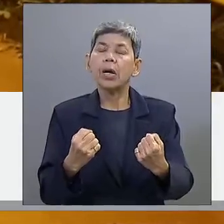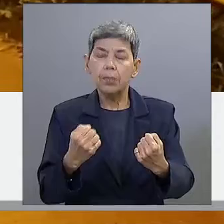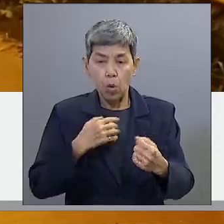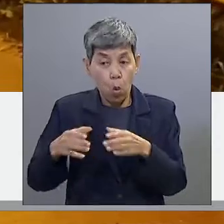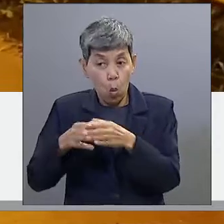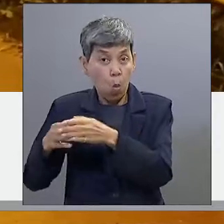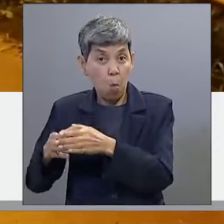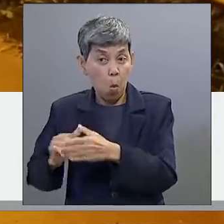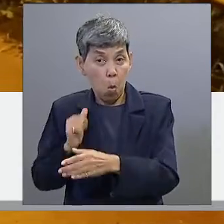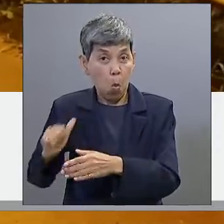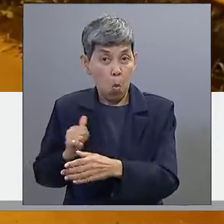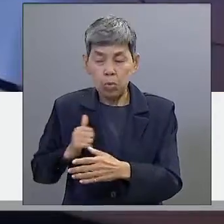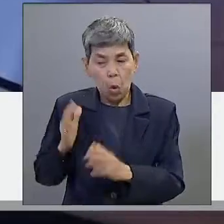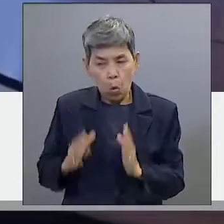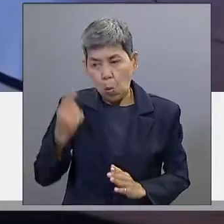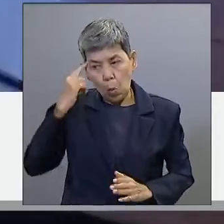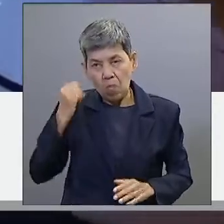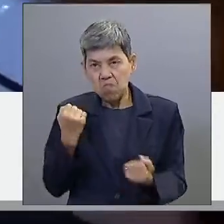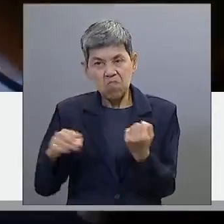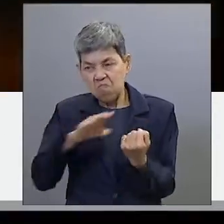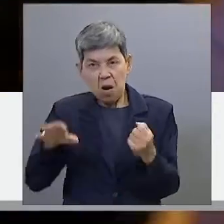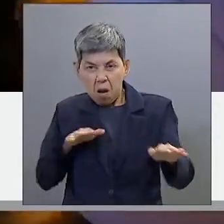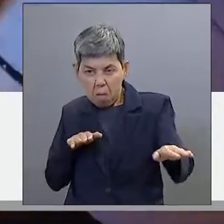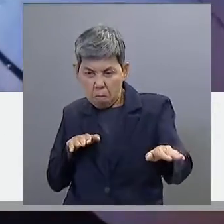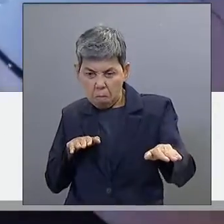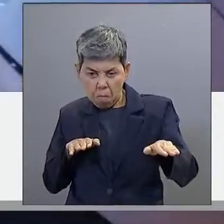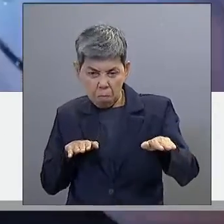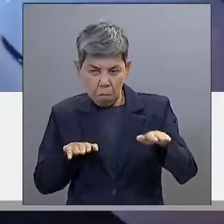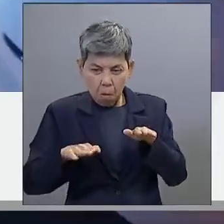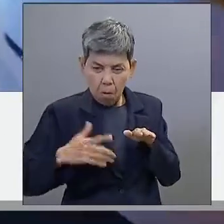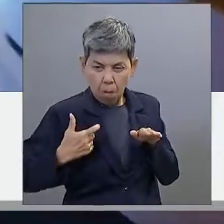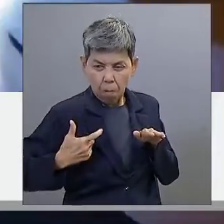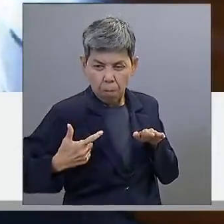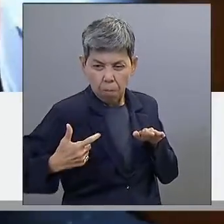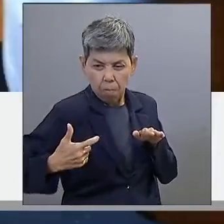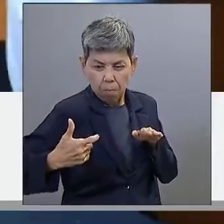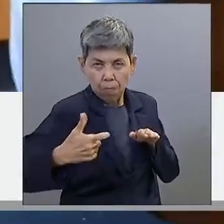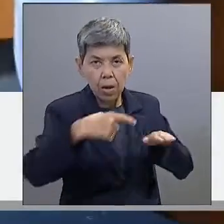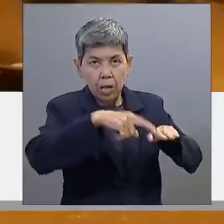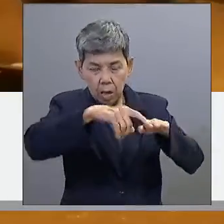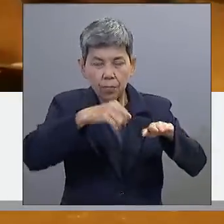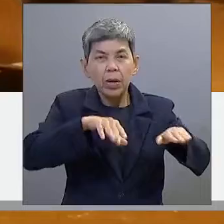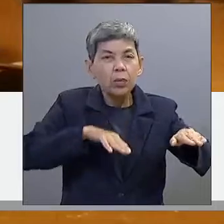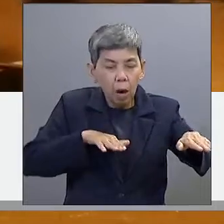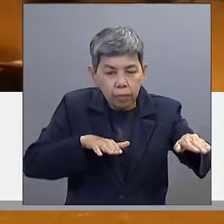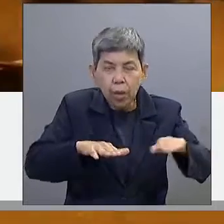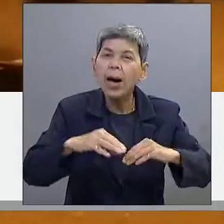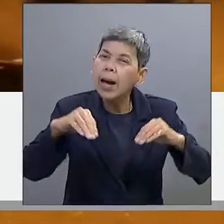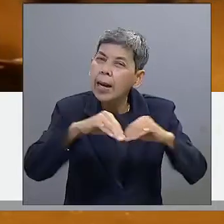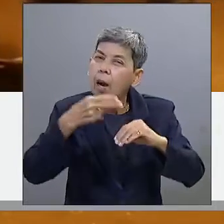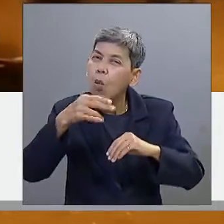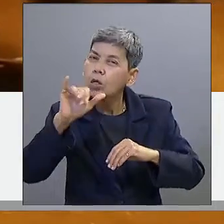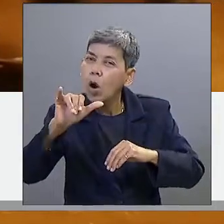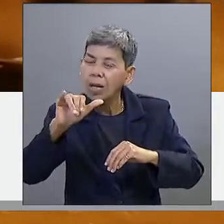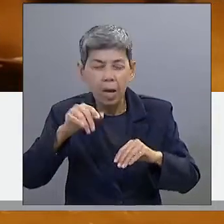กลุ่มผู้ก่อเหตุไม่ทราบจำนวนขับกระบะตามประกบแล้วก็ใช้ปืนสงครามไล่ยิงจากเขตรอยต่ออำเภอห้วยยอด